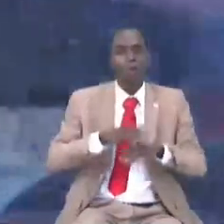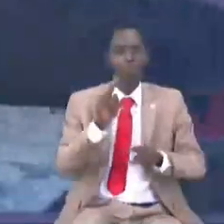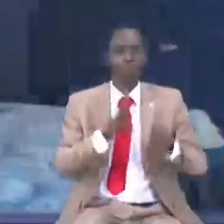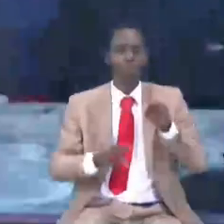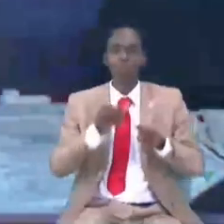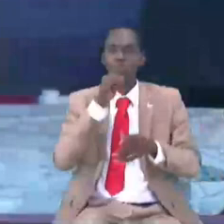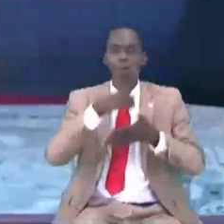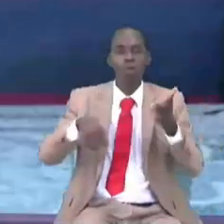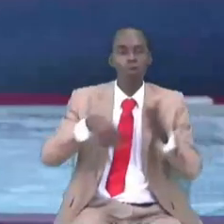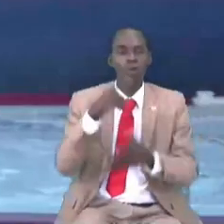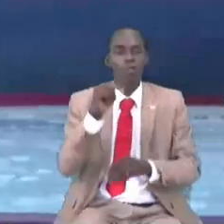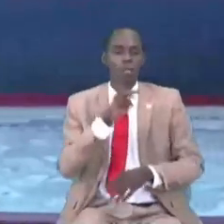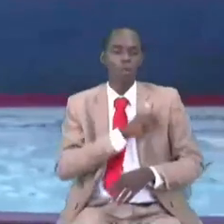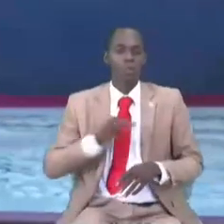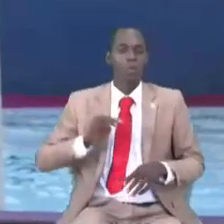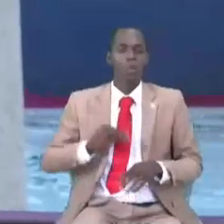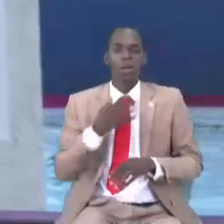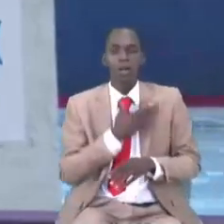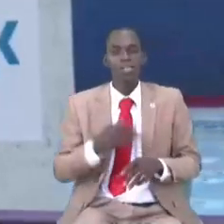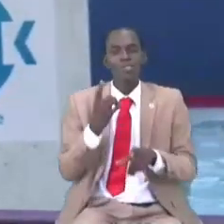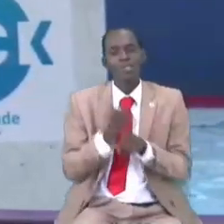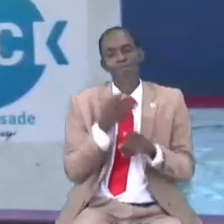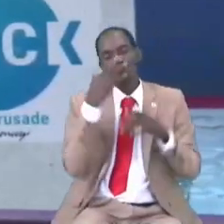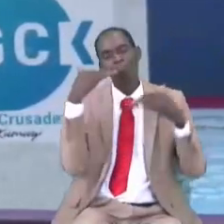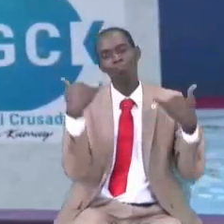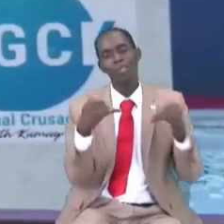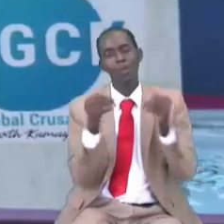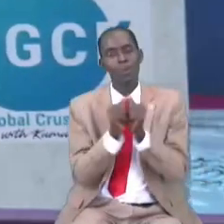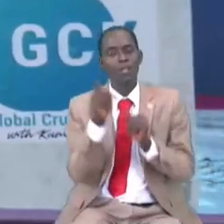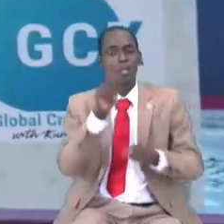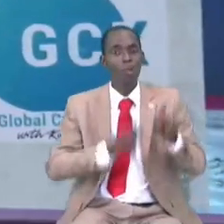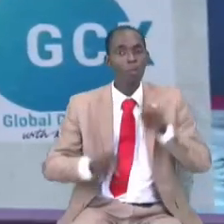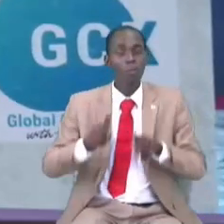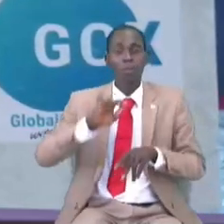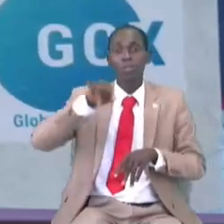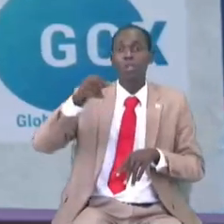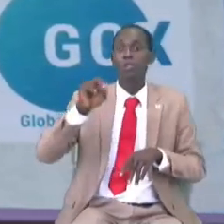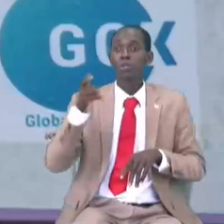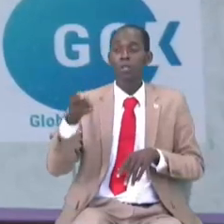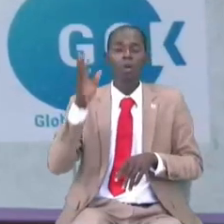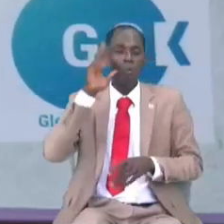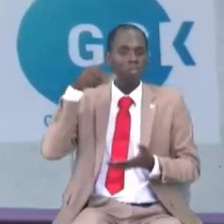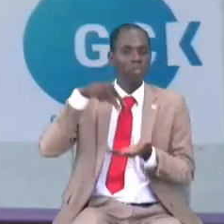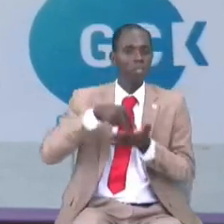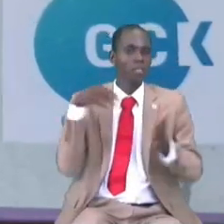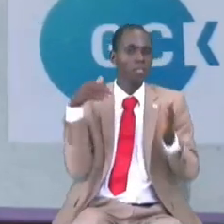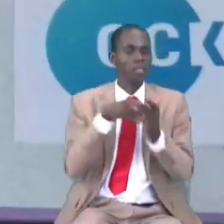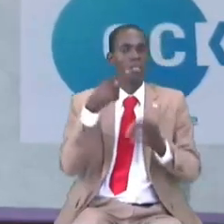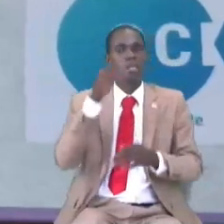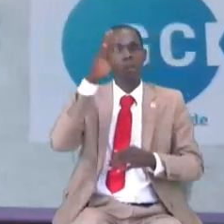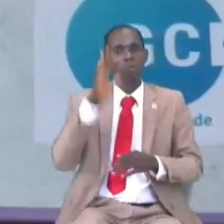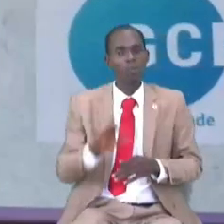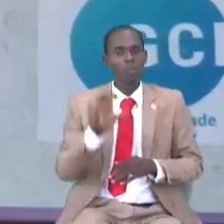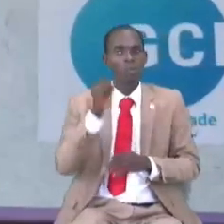gens. Jonas tiendra contre les prédicateurs, les prophètes, les proclamateurs, les